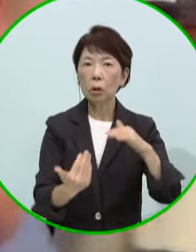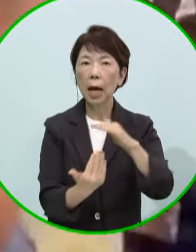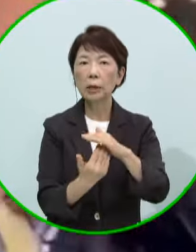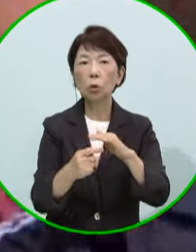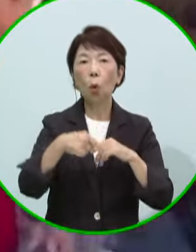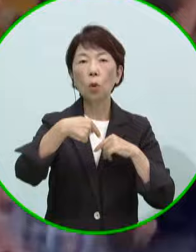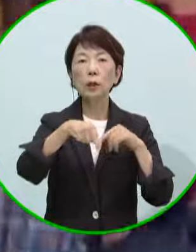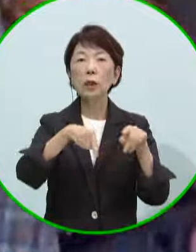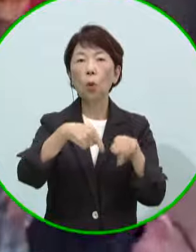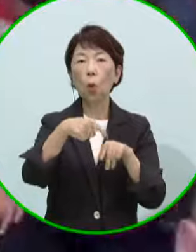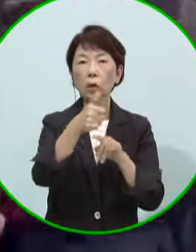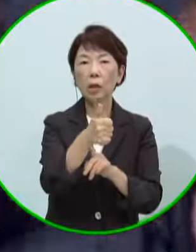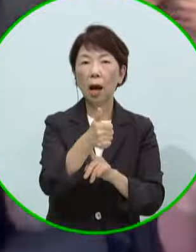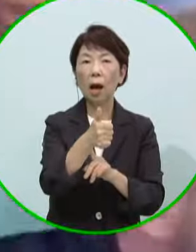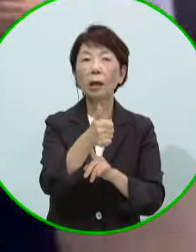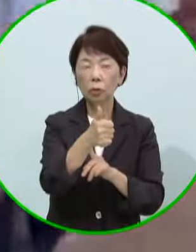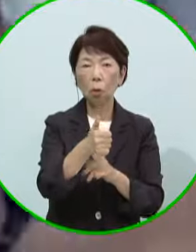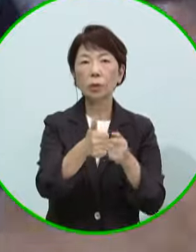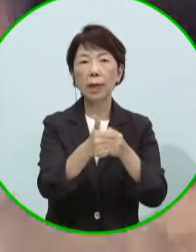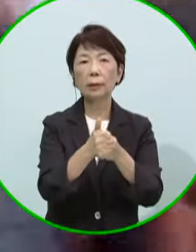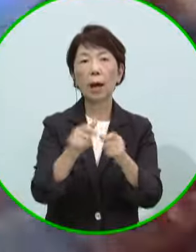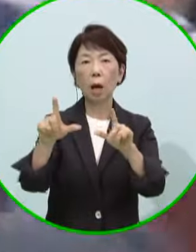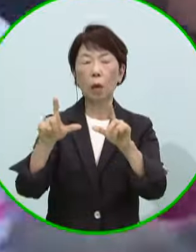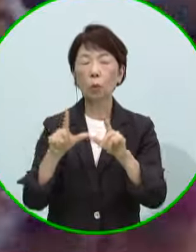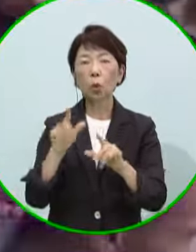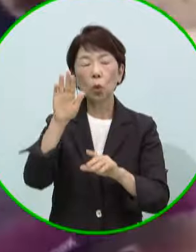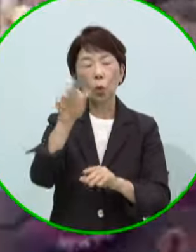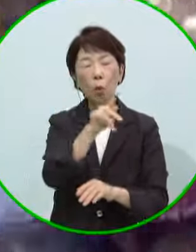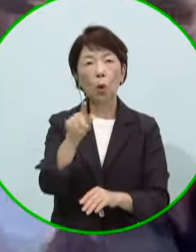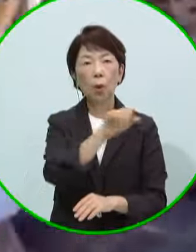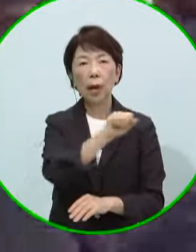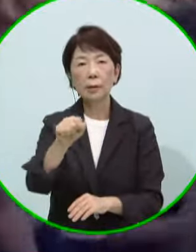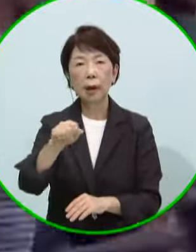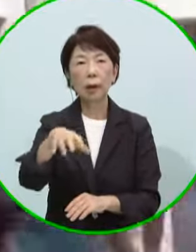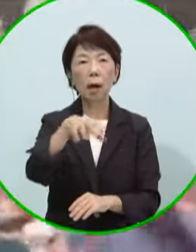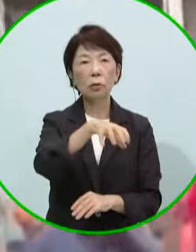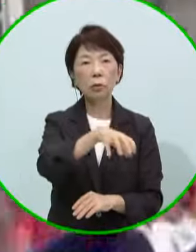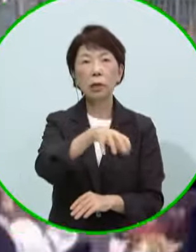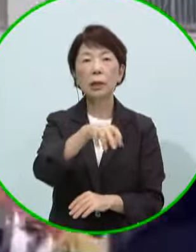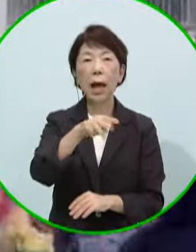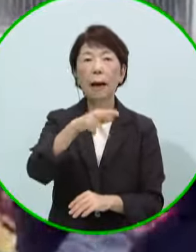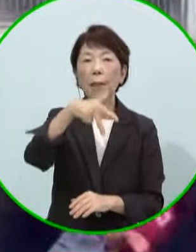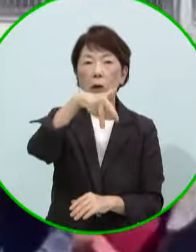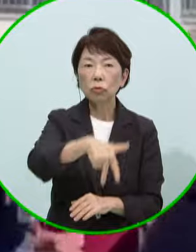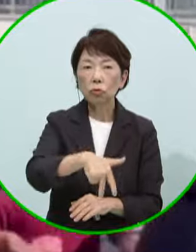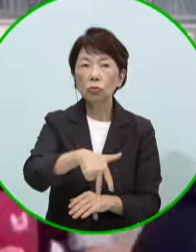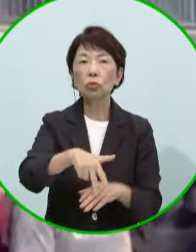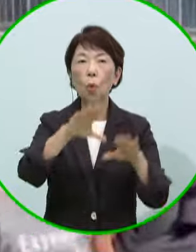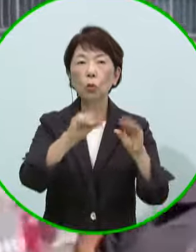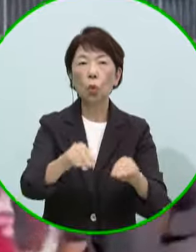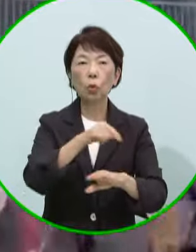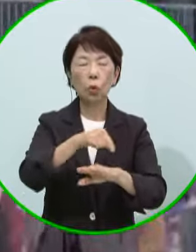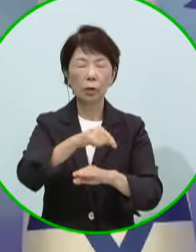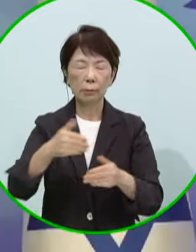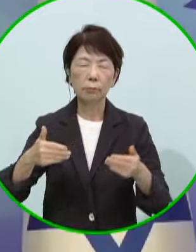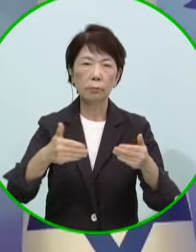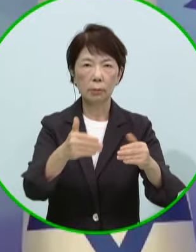シンワール氏の殺害を発表しましたが、その後もガザ各地でハマスの掃討作戦を強化しています。